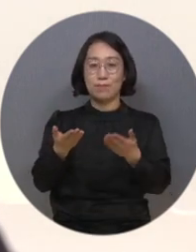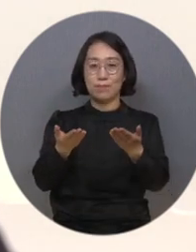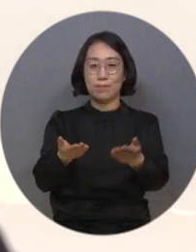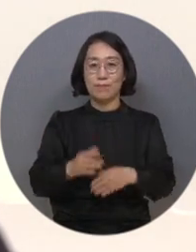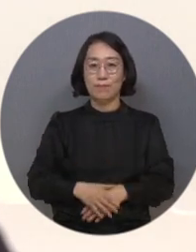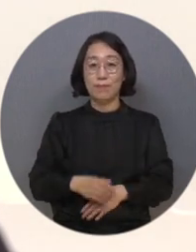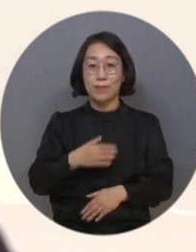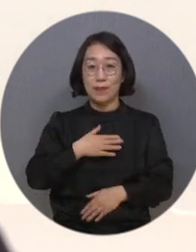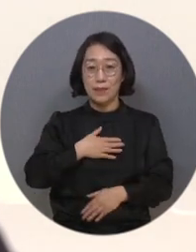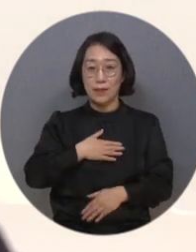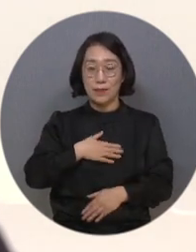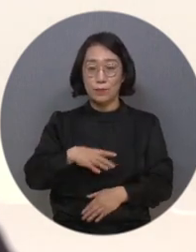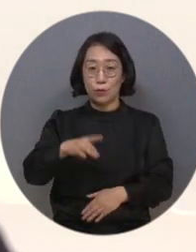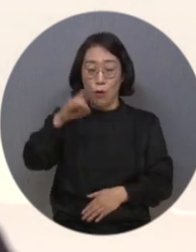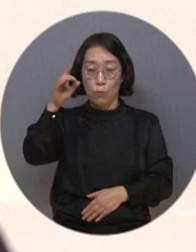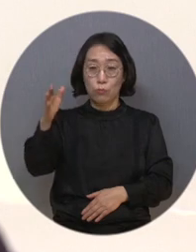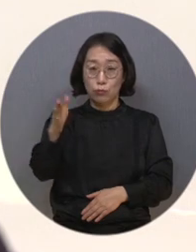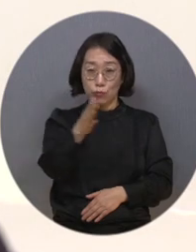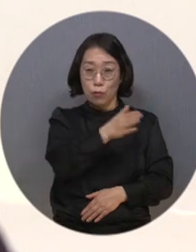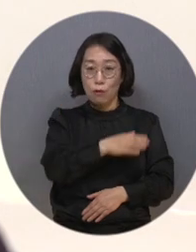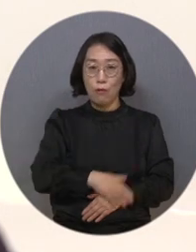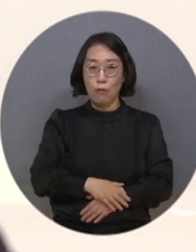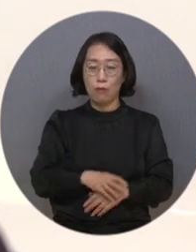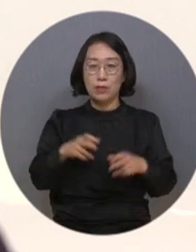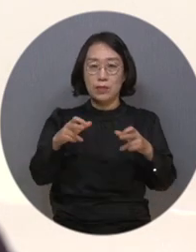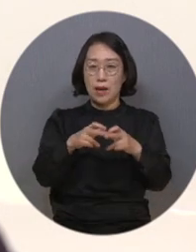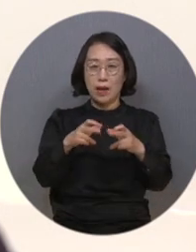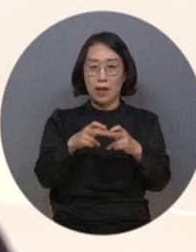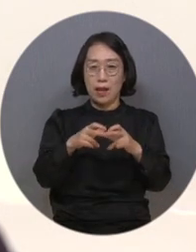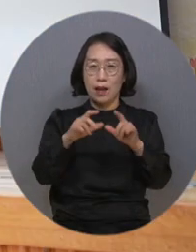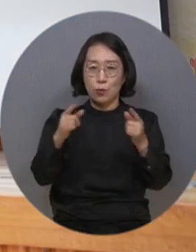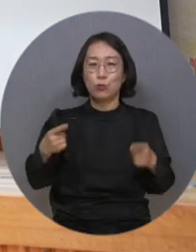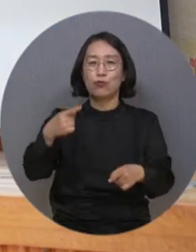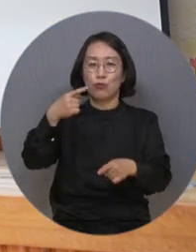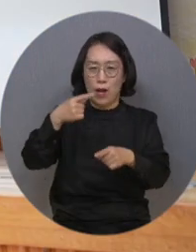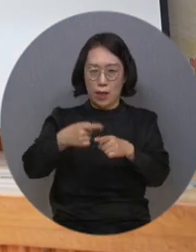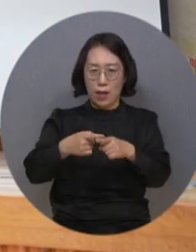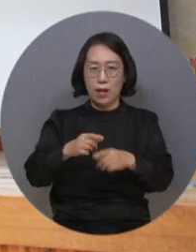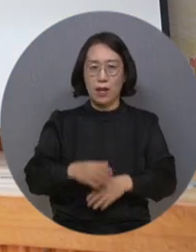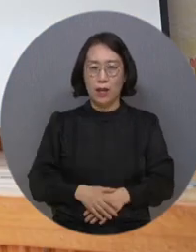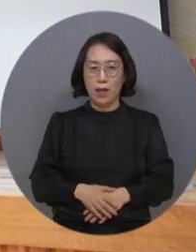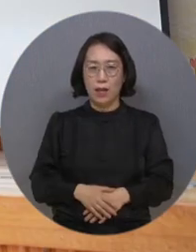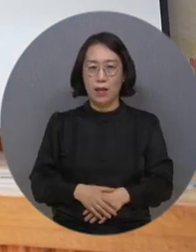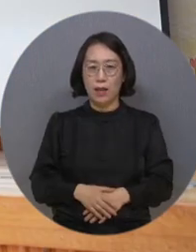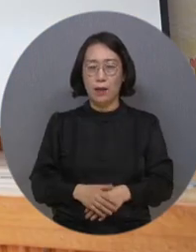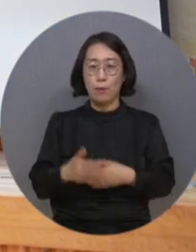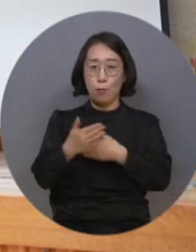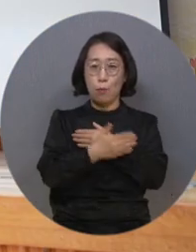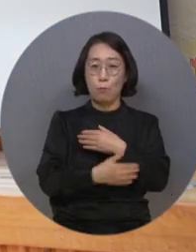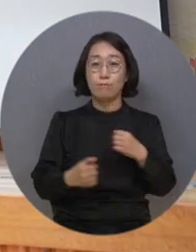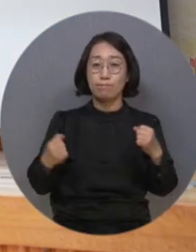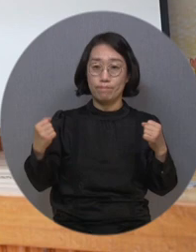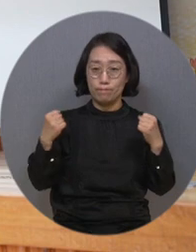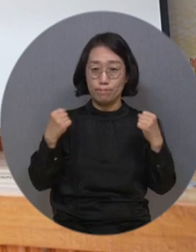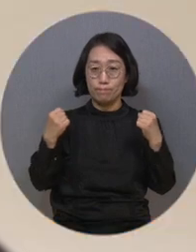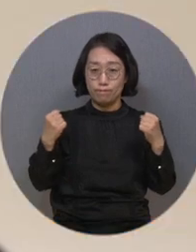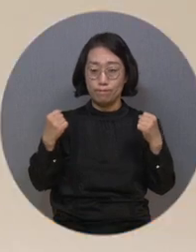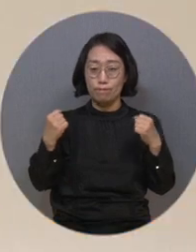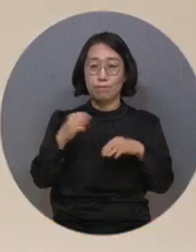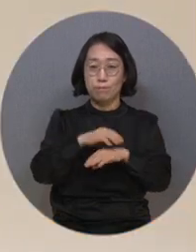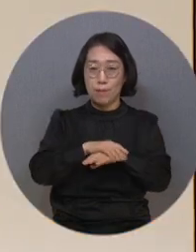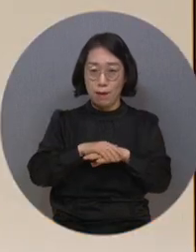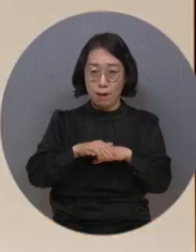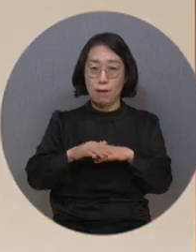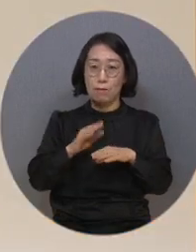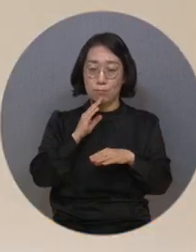제가 처음부터 이렇게 장애를 입지 않았거든요. 이렇게 건장한 정말 멋진 청년으로